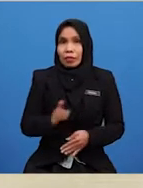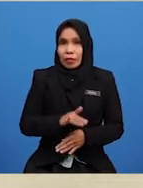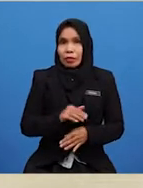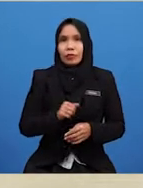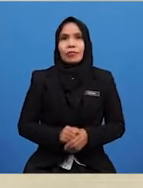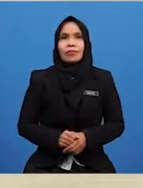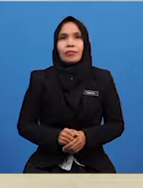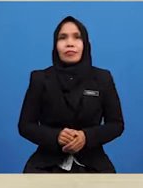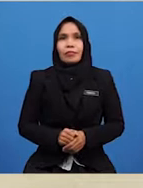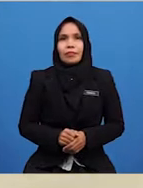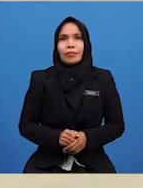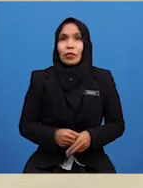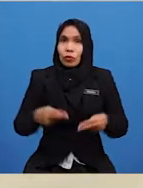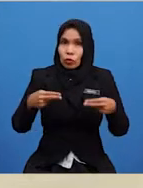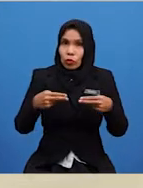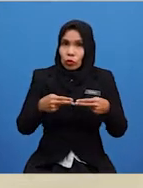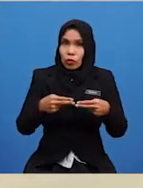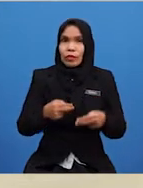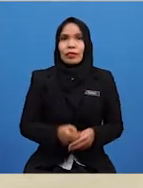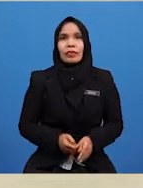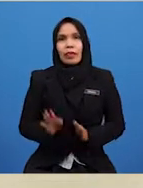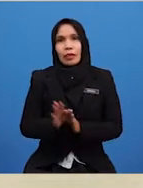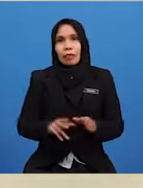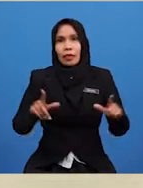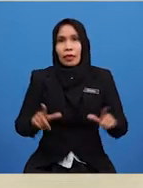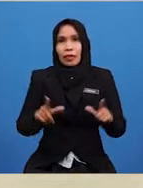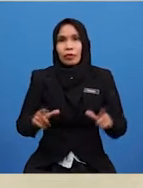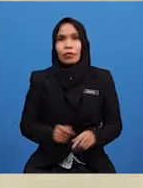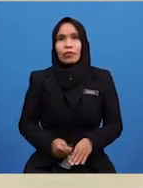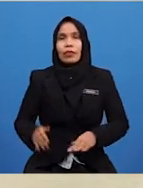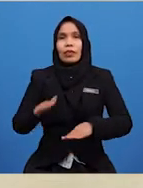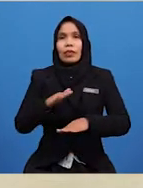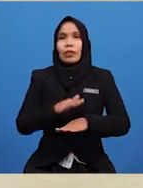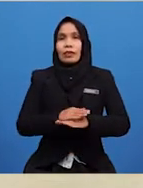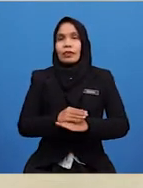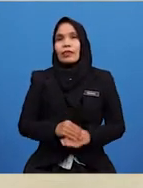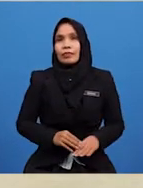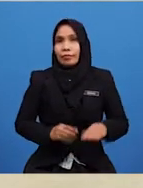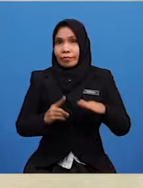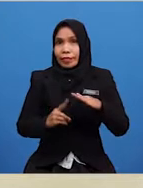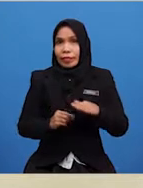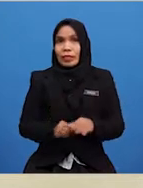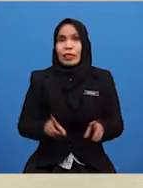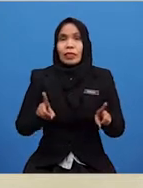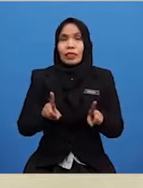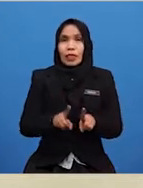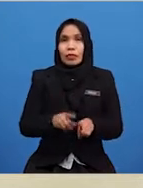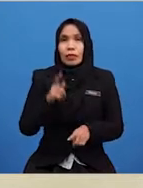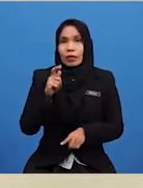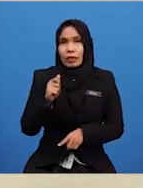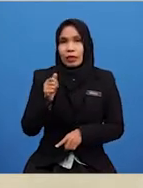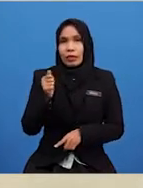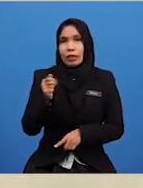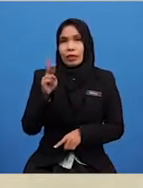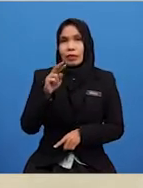perkahwinan Sultan Melaka dengan puteri Kerajaan Pasai iaitu Puteri Ratna Komala. Hubungan juga berlaku